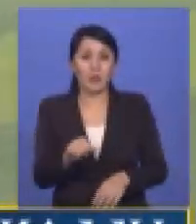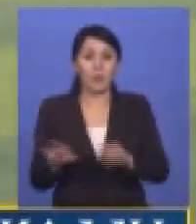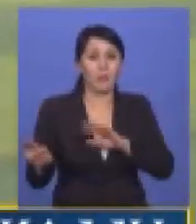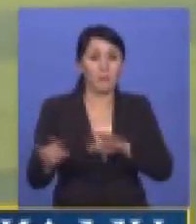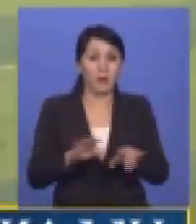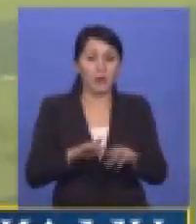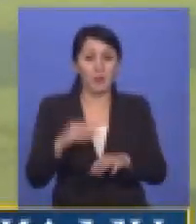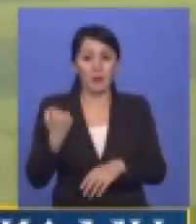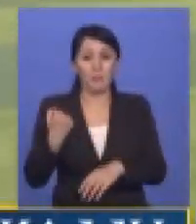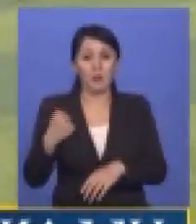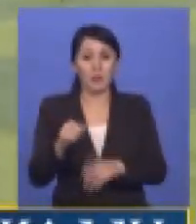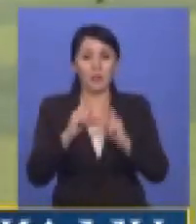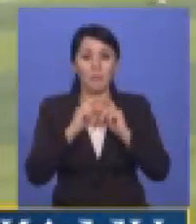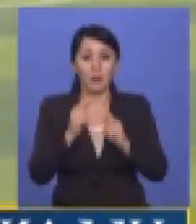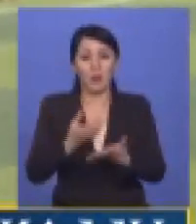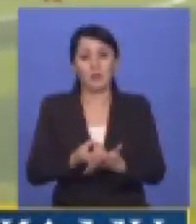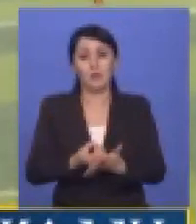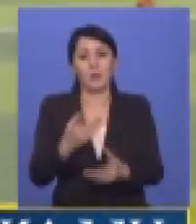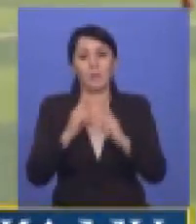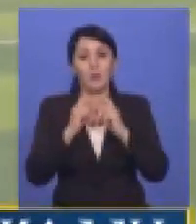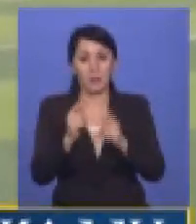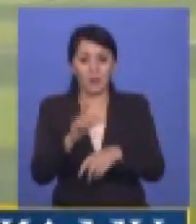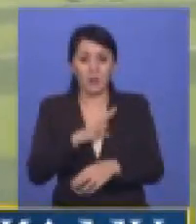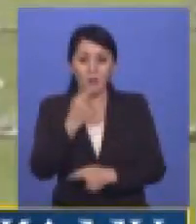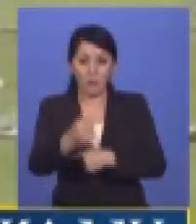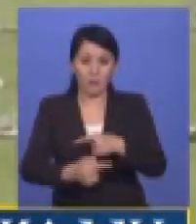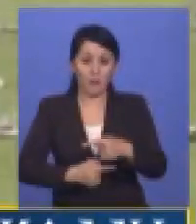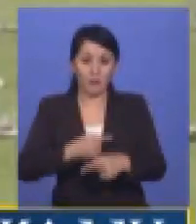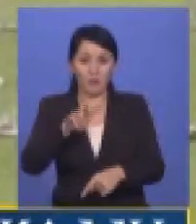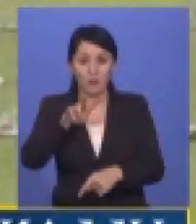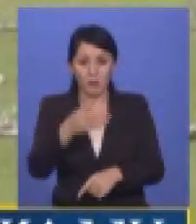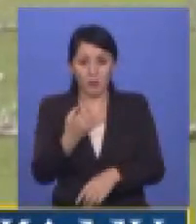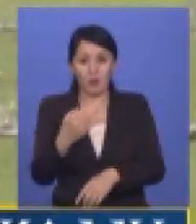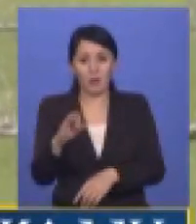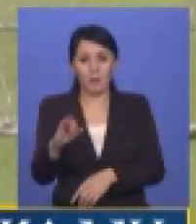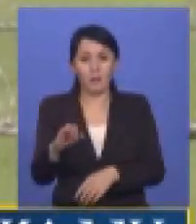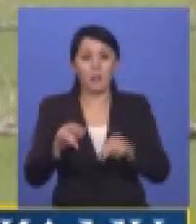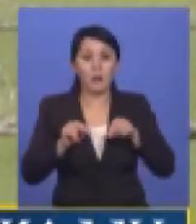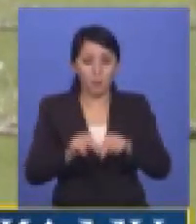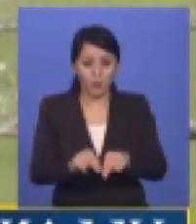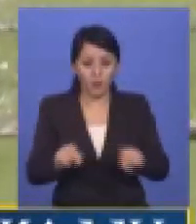соңында жеңімпаздар марапатталып, бағалы сыйлықтарға ие болды. Келесі жылы Александр Липовойдың құрметіне